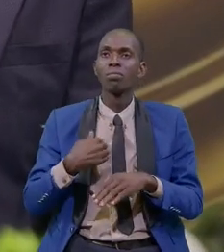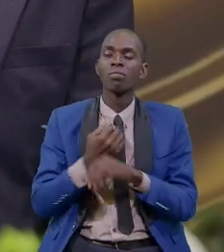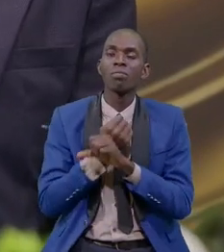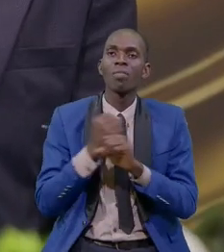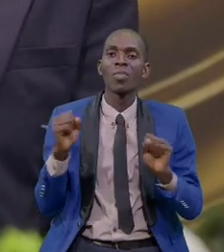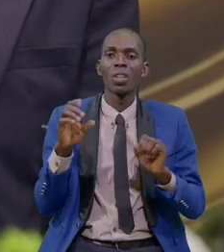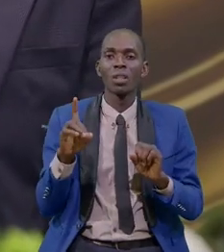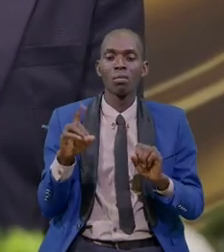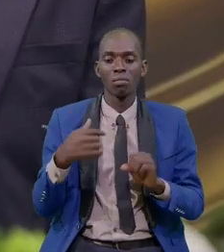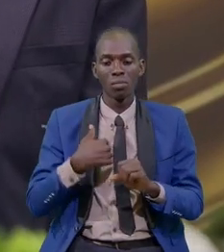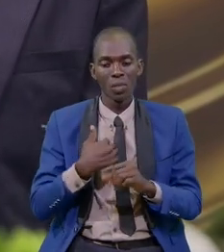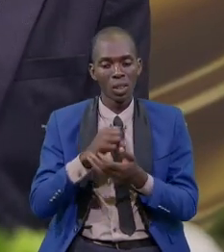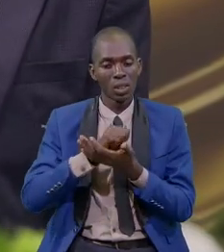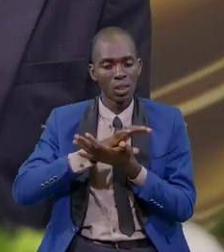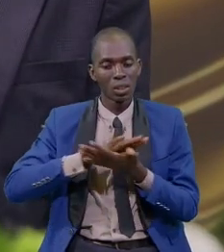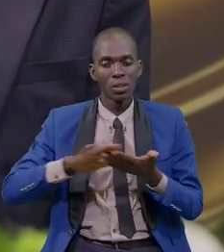sanctifier,